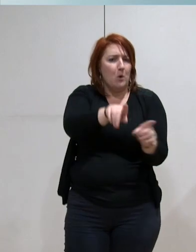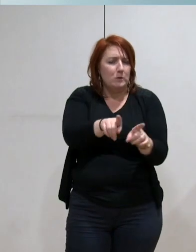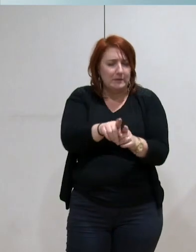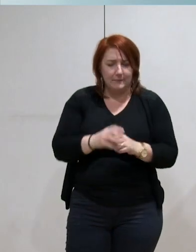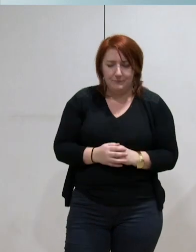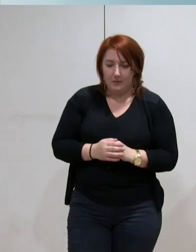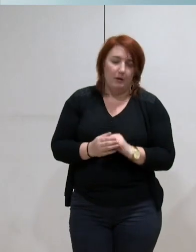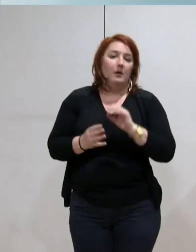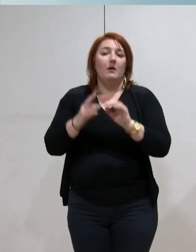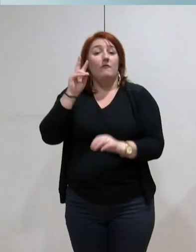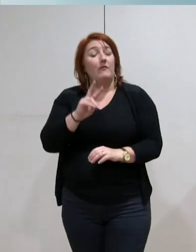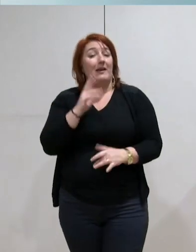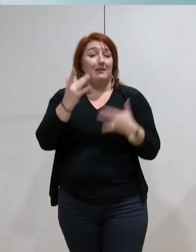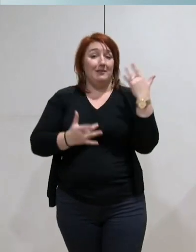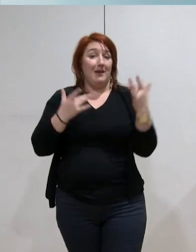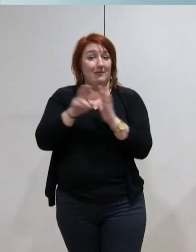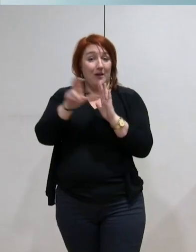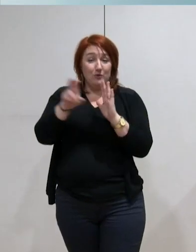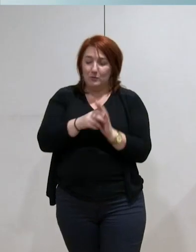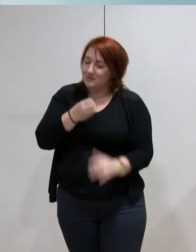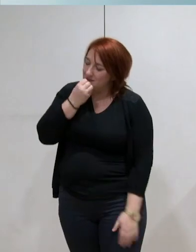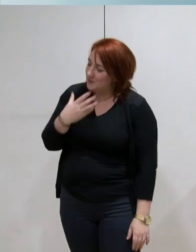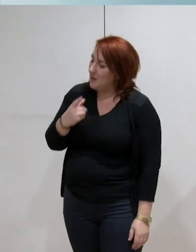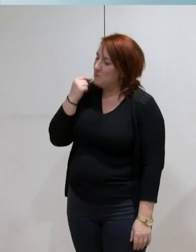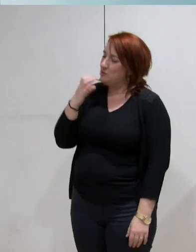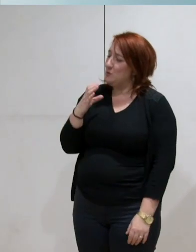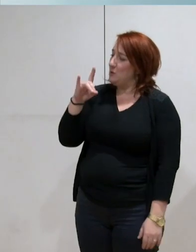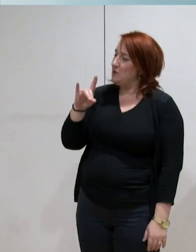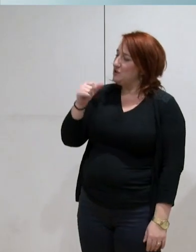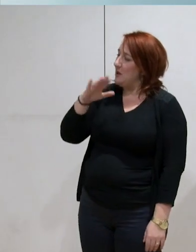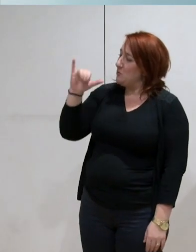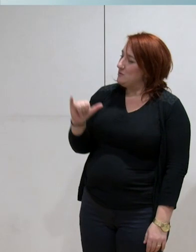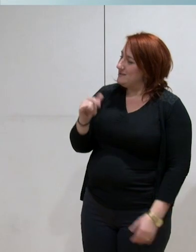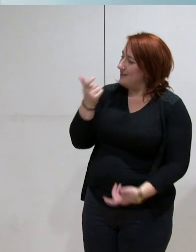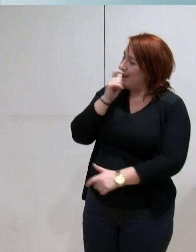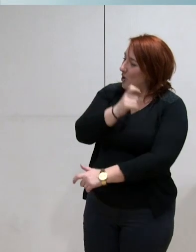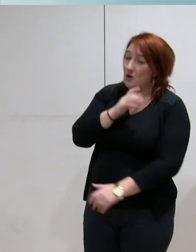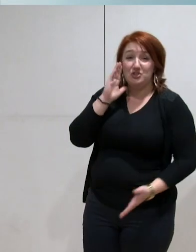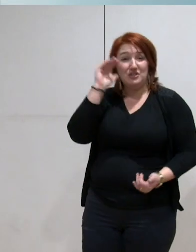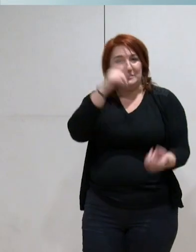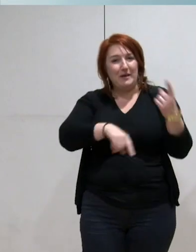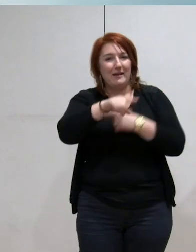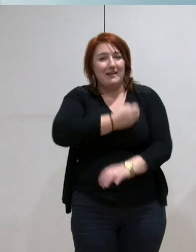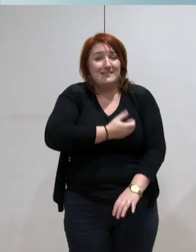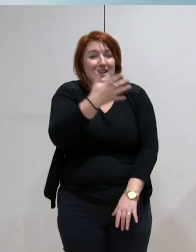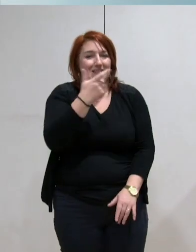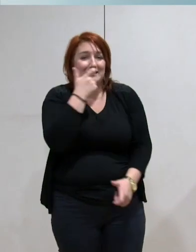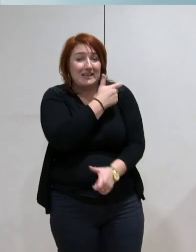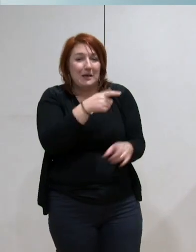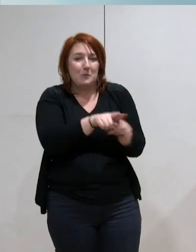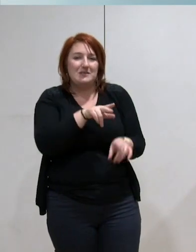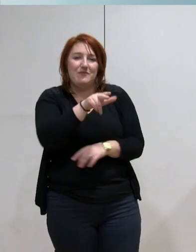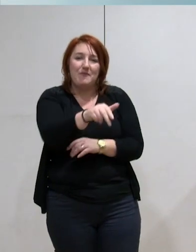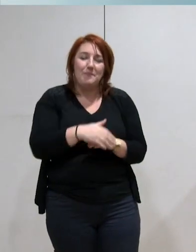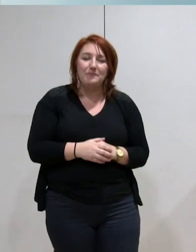le théâtre à Grenoble c'est bien je fais rire monsieur chamussi j'espère que les artistes riront aussi le projet ambitieux